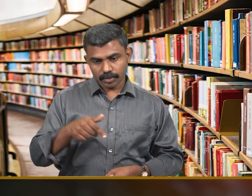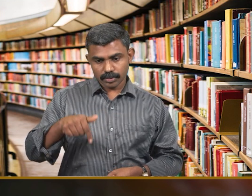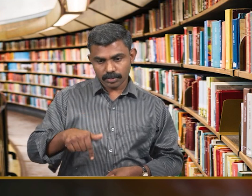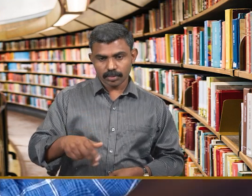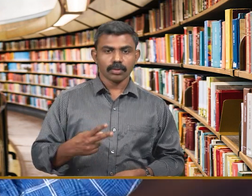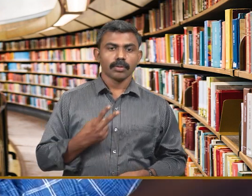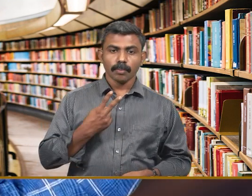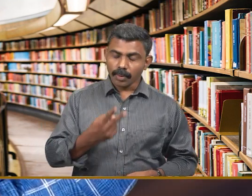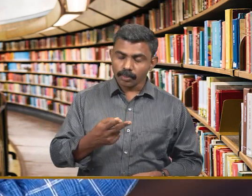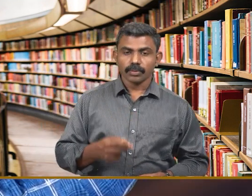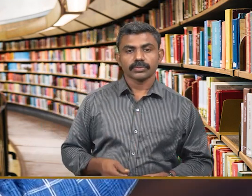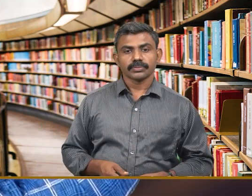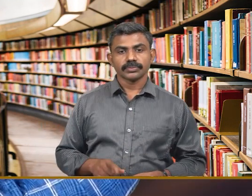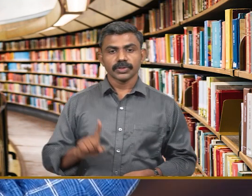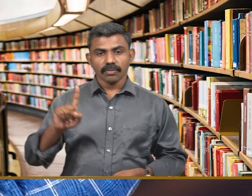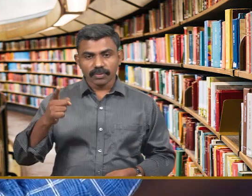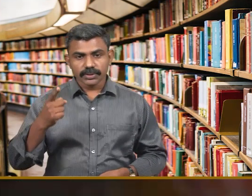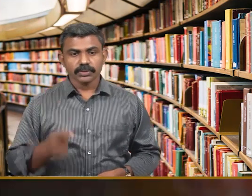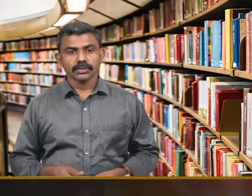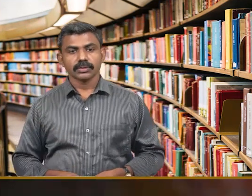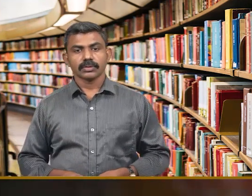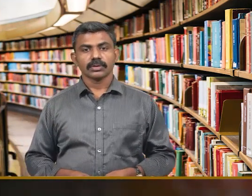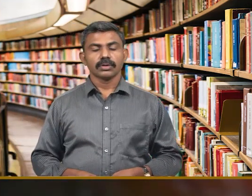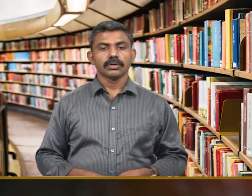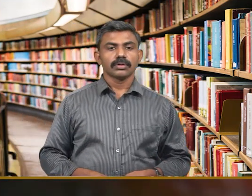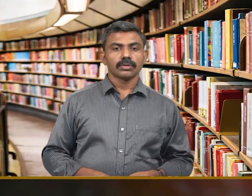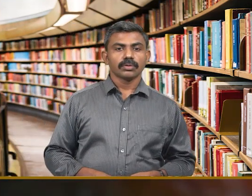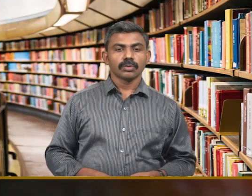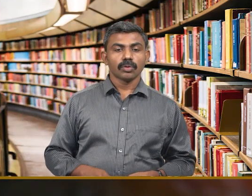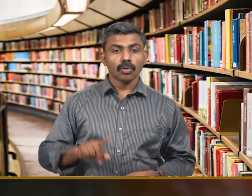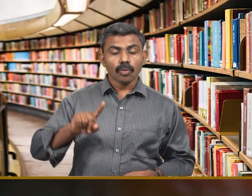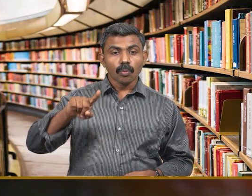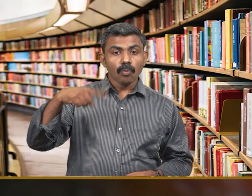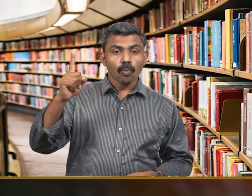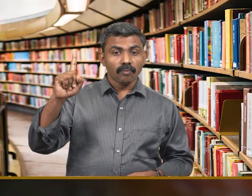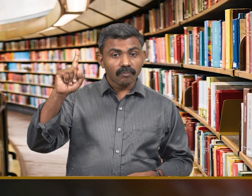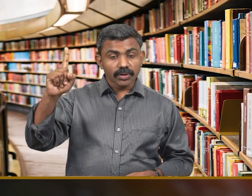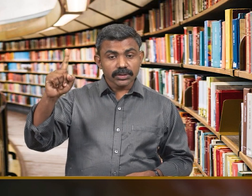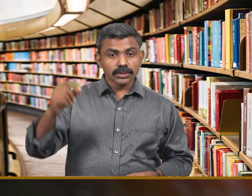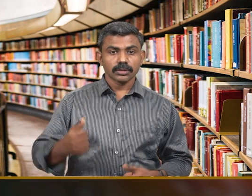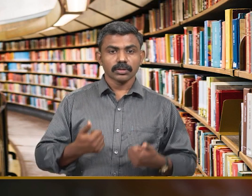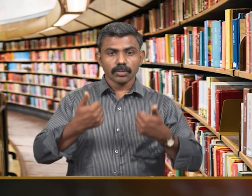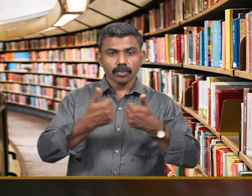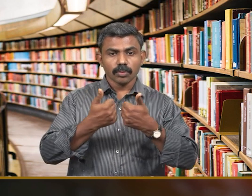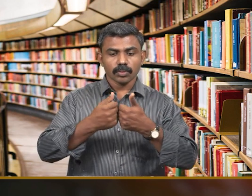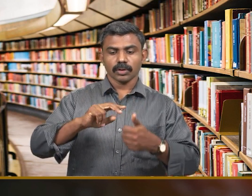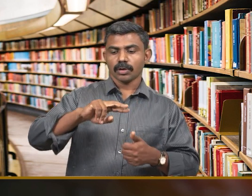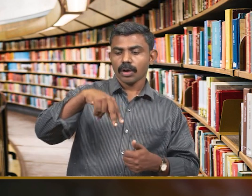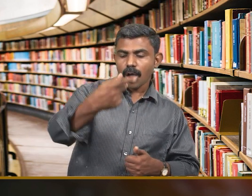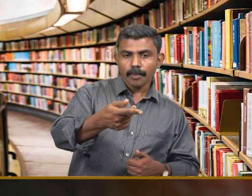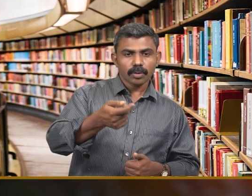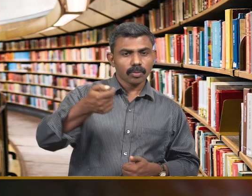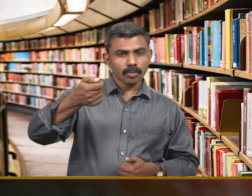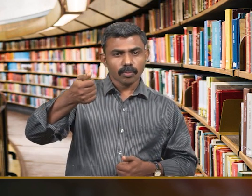இந்த வகுப்பில் நாம் பார்ப்போம். முதலாவதாக நாம் பார்க்க இருப்பது முதல் உலகப் போருக்கு பிந்தைய பொருளாதார